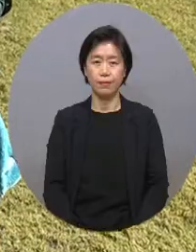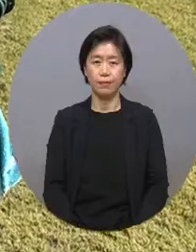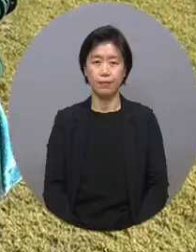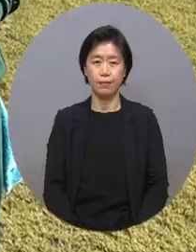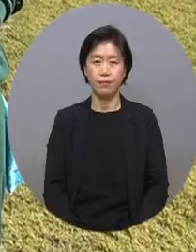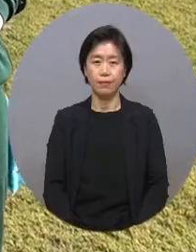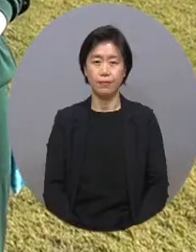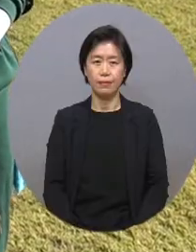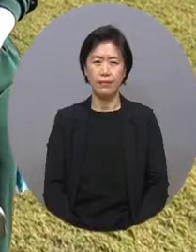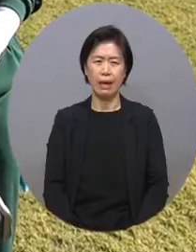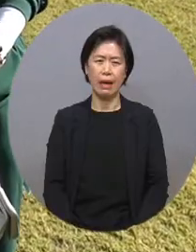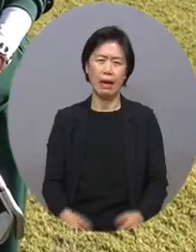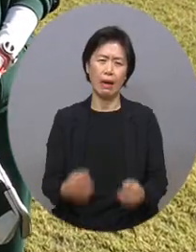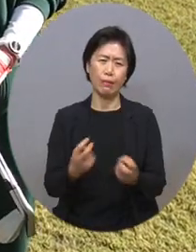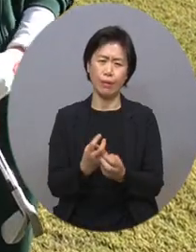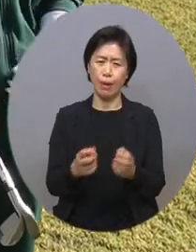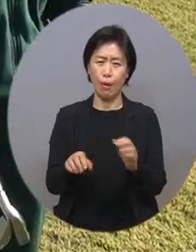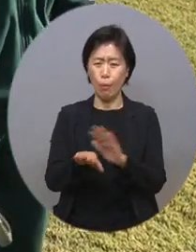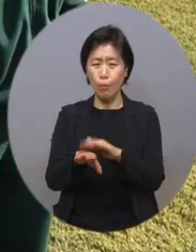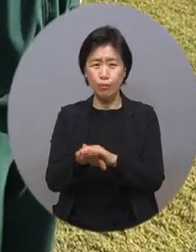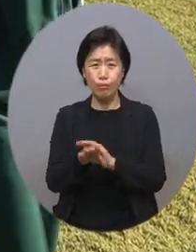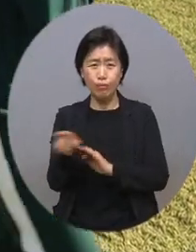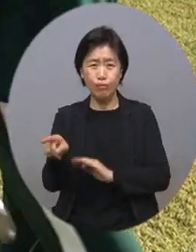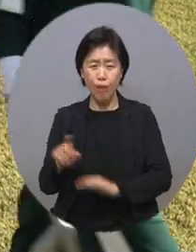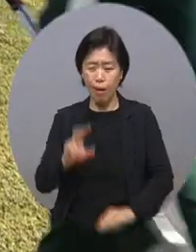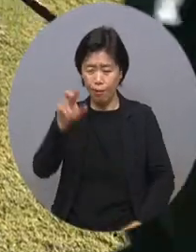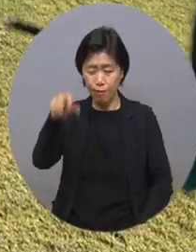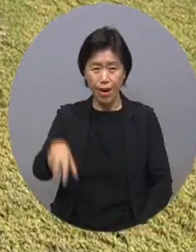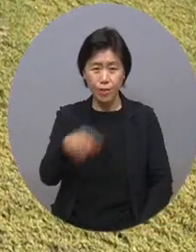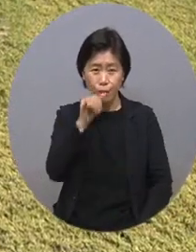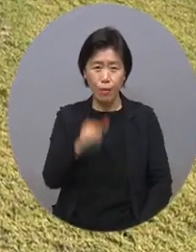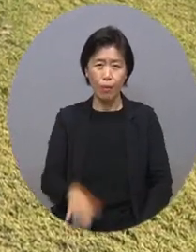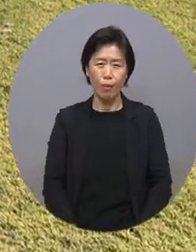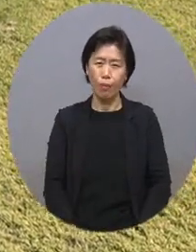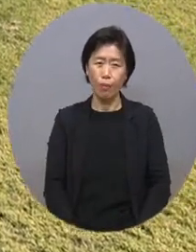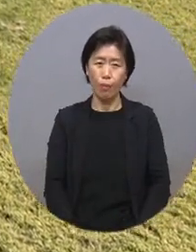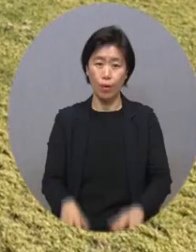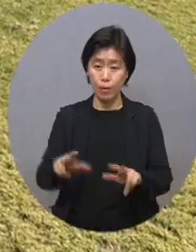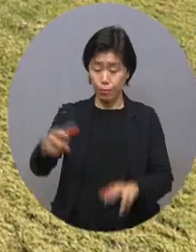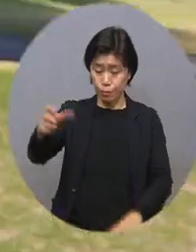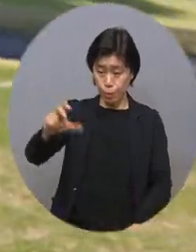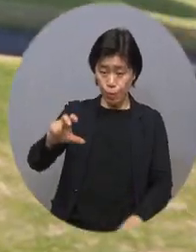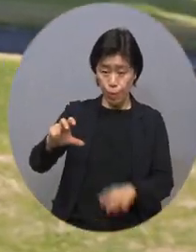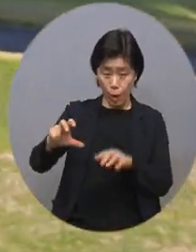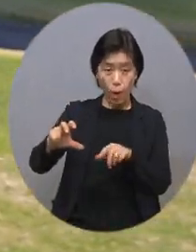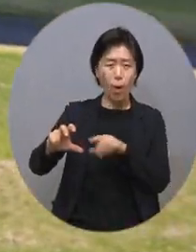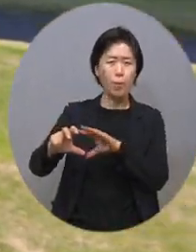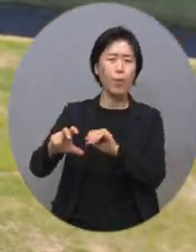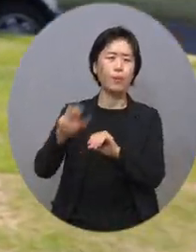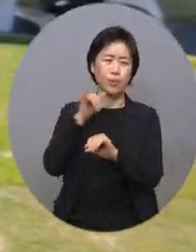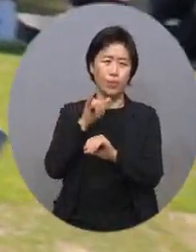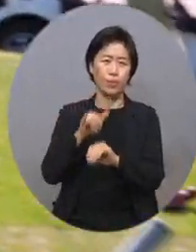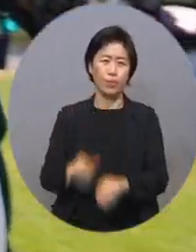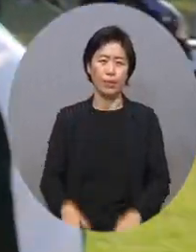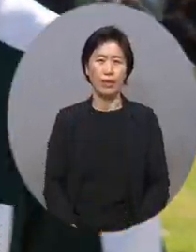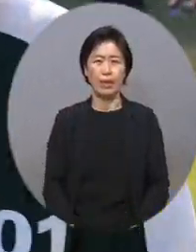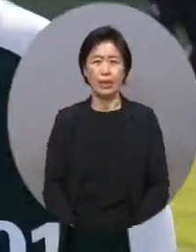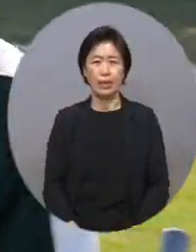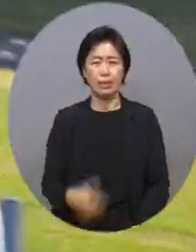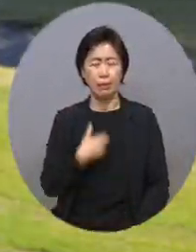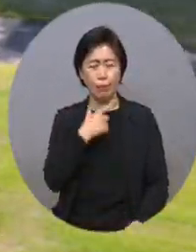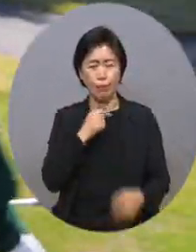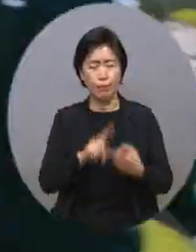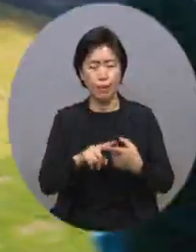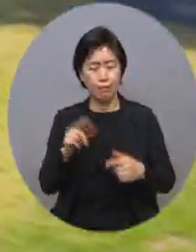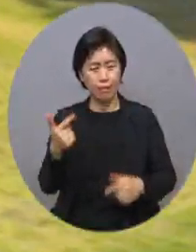아 오른쪽으로 떨어지네. 지금도 내려오고 있어. 어 이제 멈췄다. 이제 멈췄다. 아니 난 저쪽으로 내려오는 게 아닌데. 그러니까. 아,